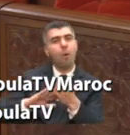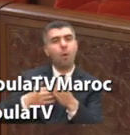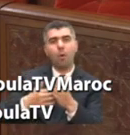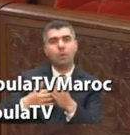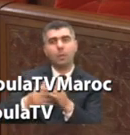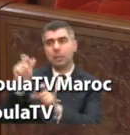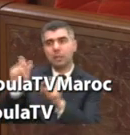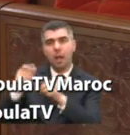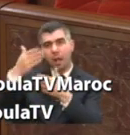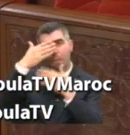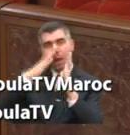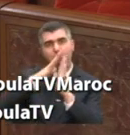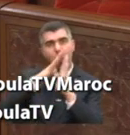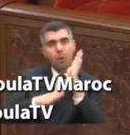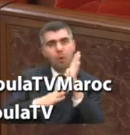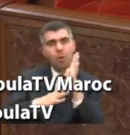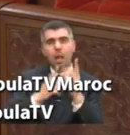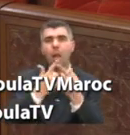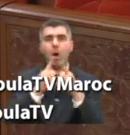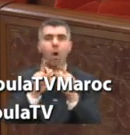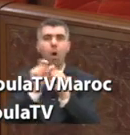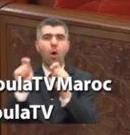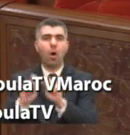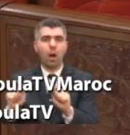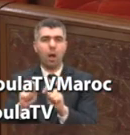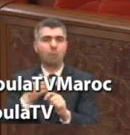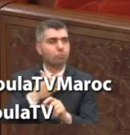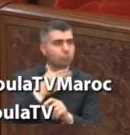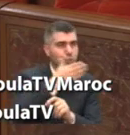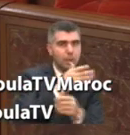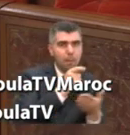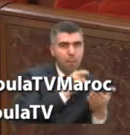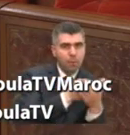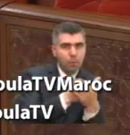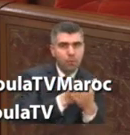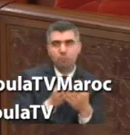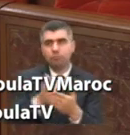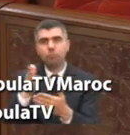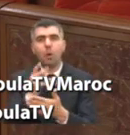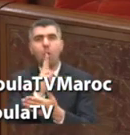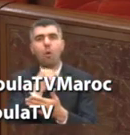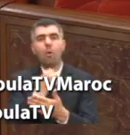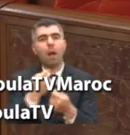ما كان حامل البطاقه ديالو يمشي هنا ولا لهنا. هذا واحد العمل خصنا نديروه بالنسبه للمصحات